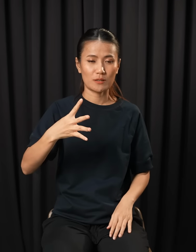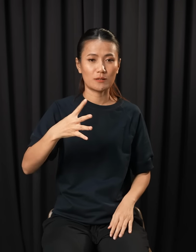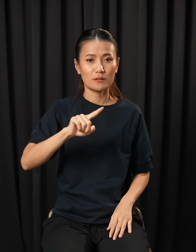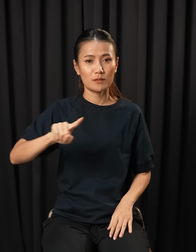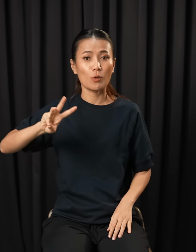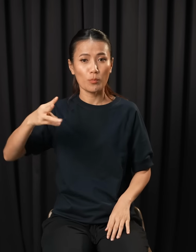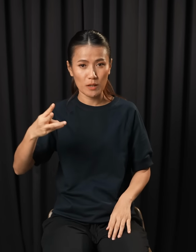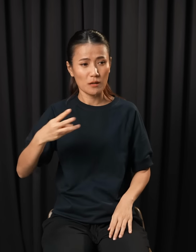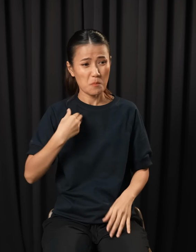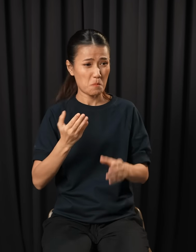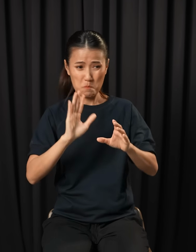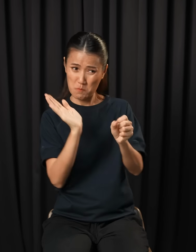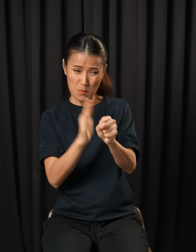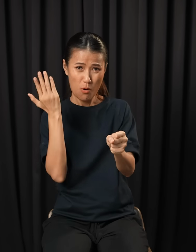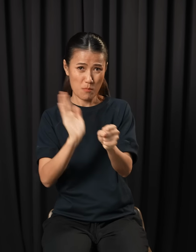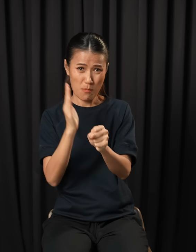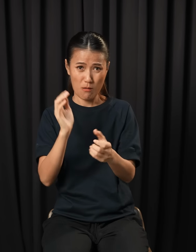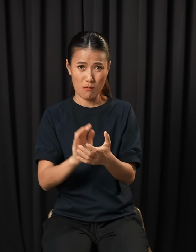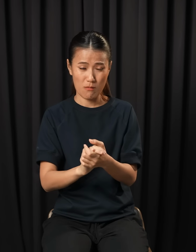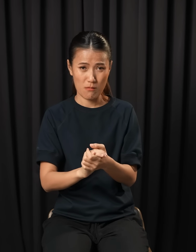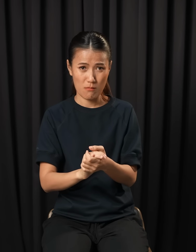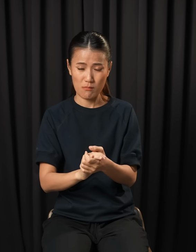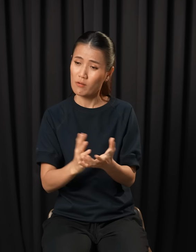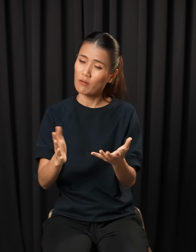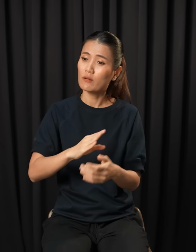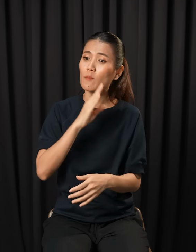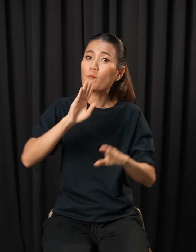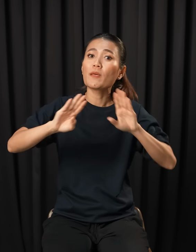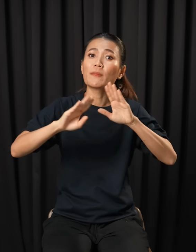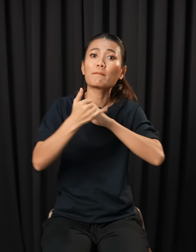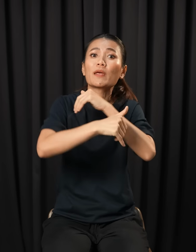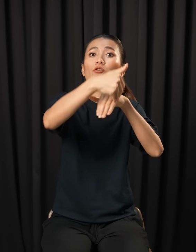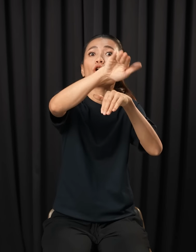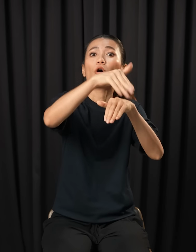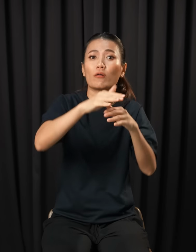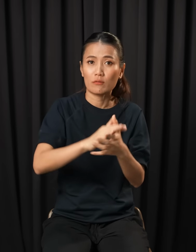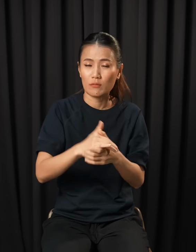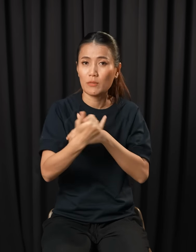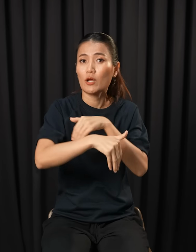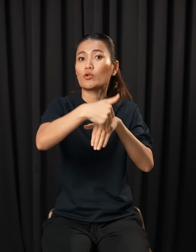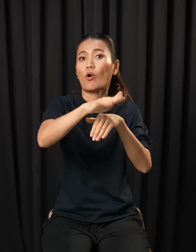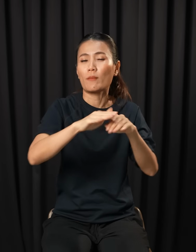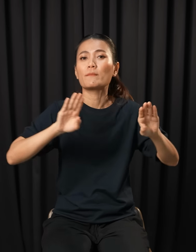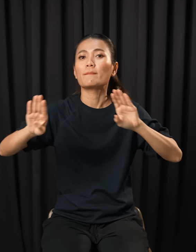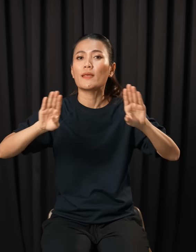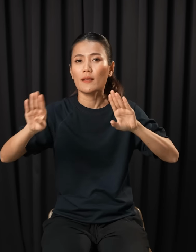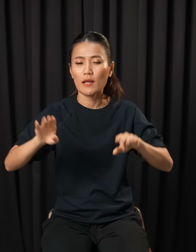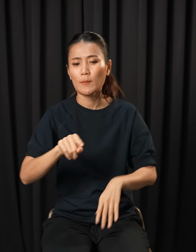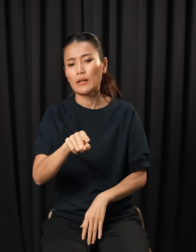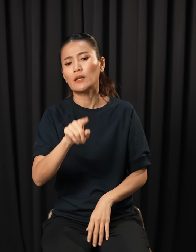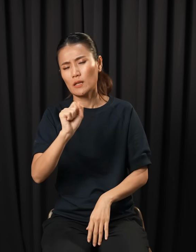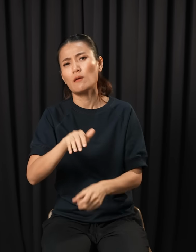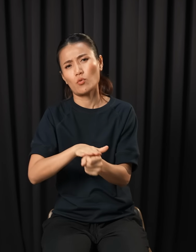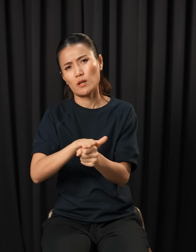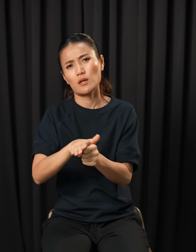สุดก็ 40,000 ก็จาก 120,000 ก็จะเหลืออยู่ 40,000 ถ้า 40,000 ถึง 50,000 ถึง 60,000 เมื่อเทียบ ไม่พอถ้าบอกราชการบอกไม่พอ ก็ถ้าเกิดเมื่อ